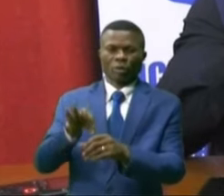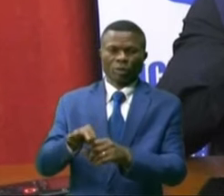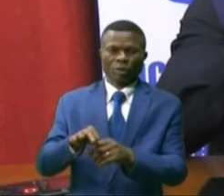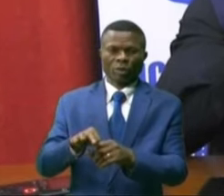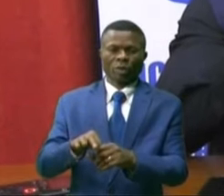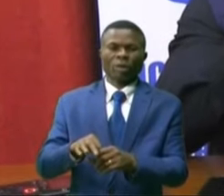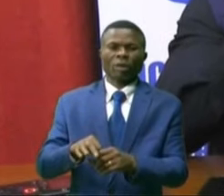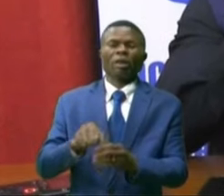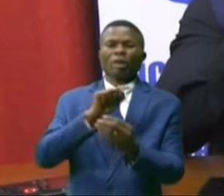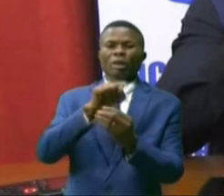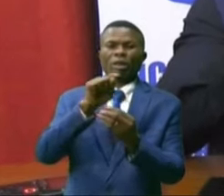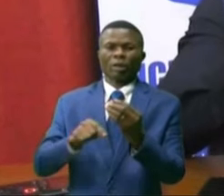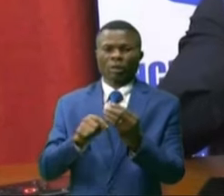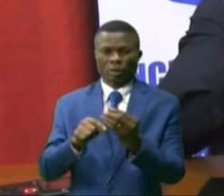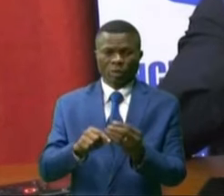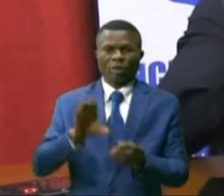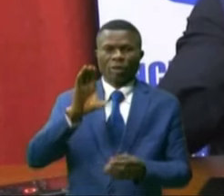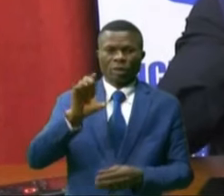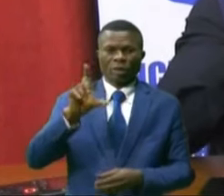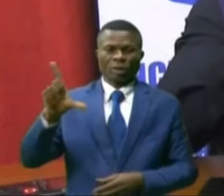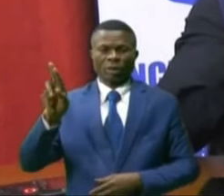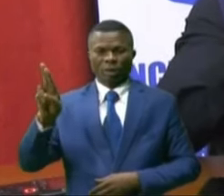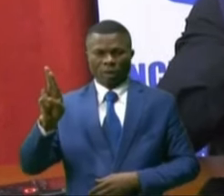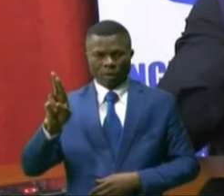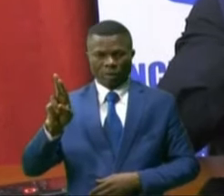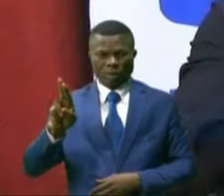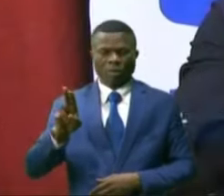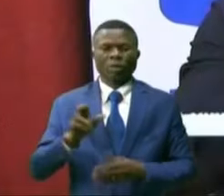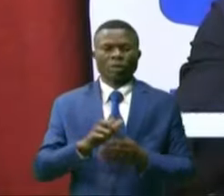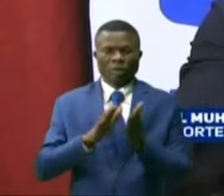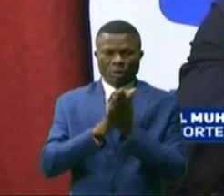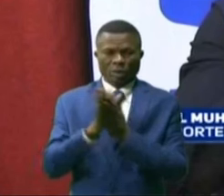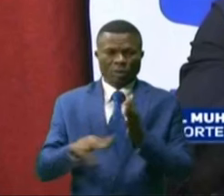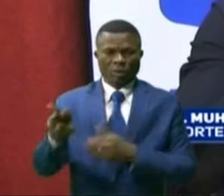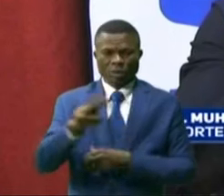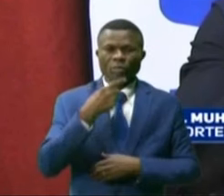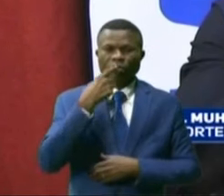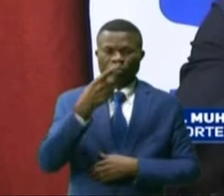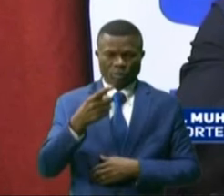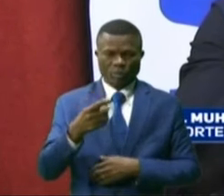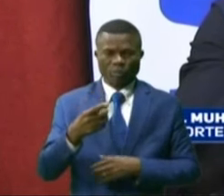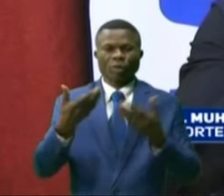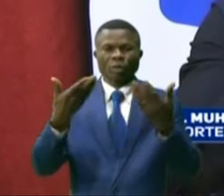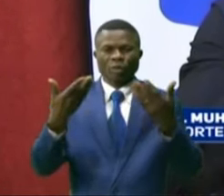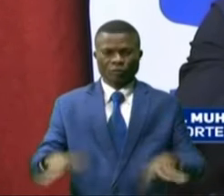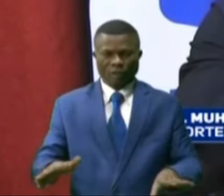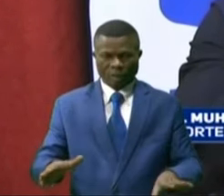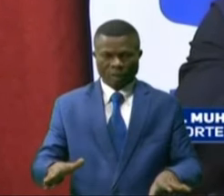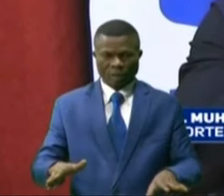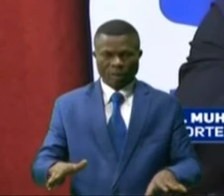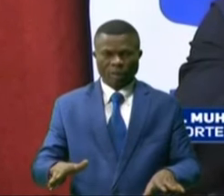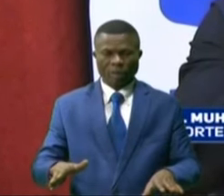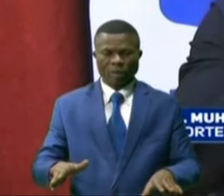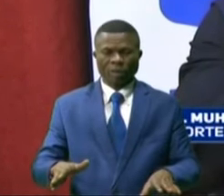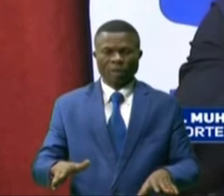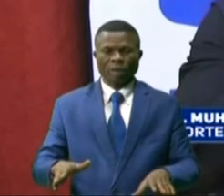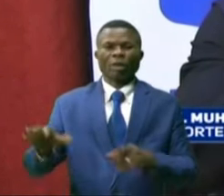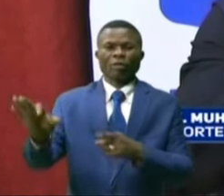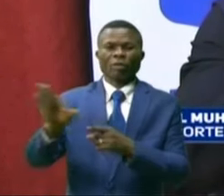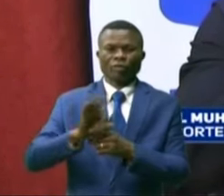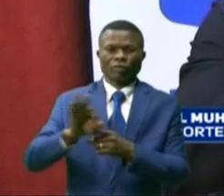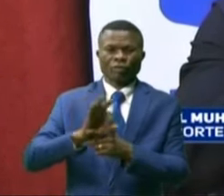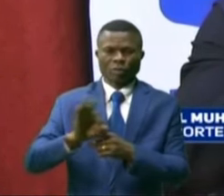locaux de compilation ou les MPPD qui vont également s'en suivre. Je déclare close